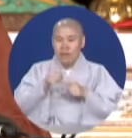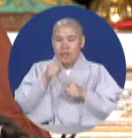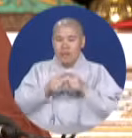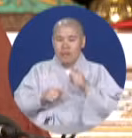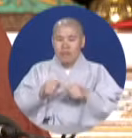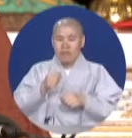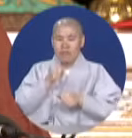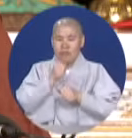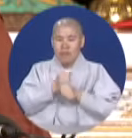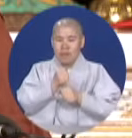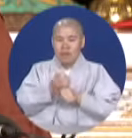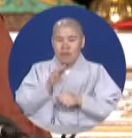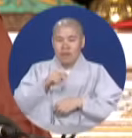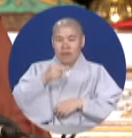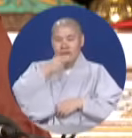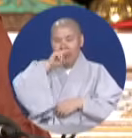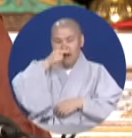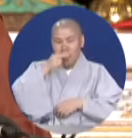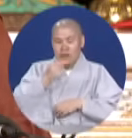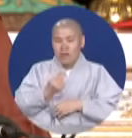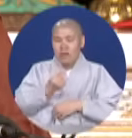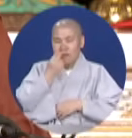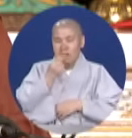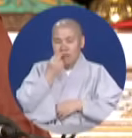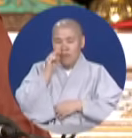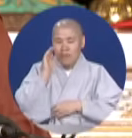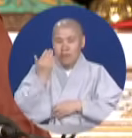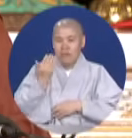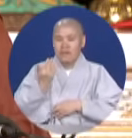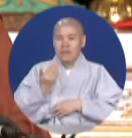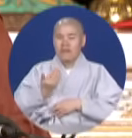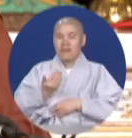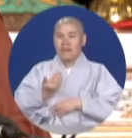이제 만져지는데 여기 향기를 맡아야 된다 이 말이에요.